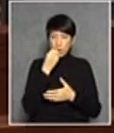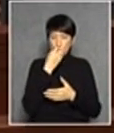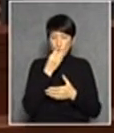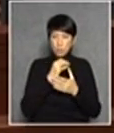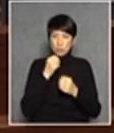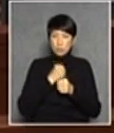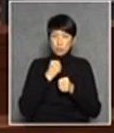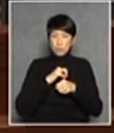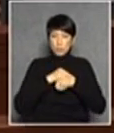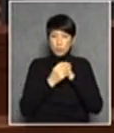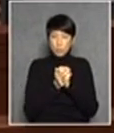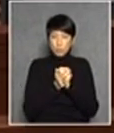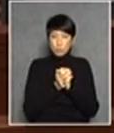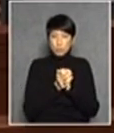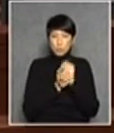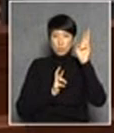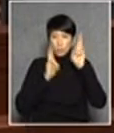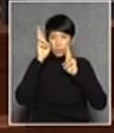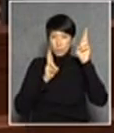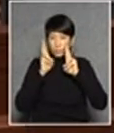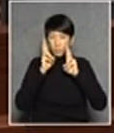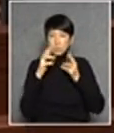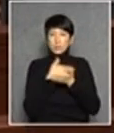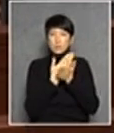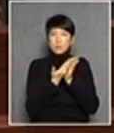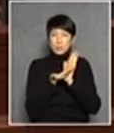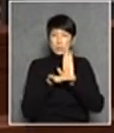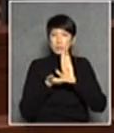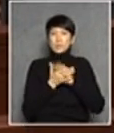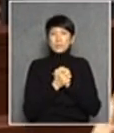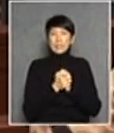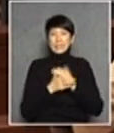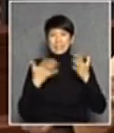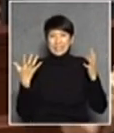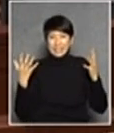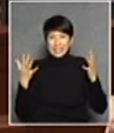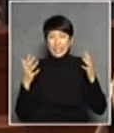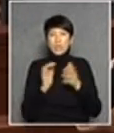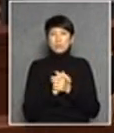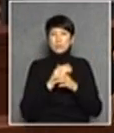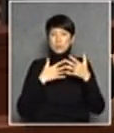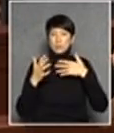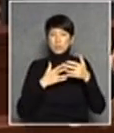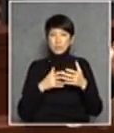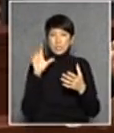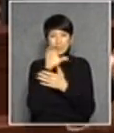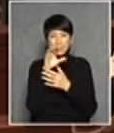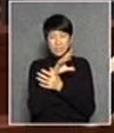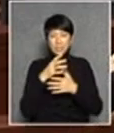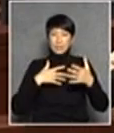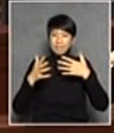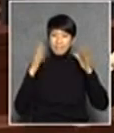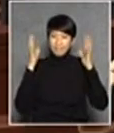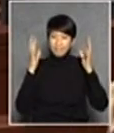個國際都會，每年咧就舉辦有好多盛事大事啊，電影嘅大事啦，嚇、啊、又有啊，